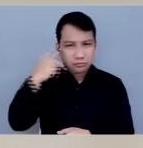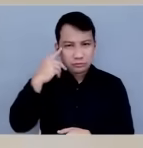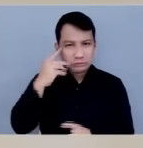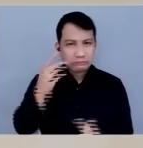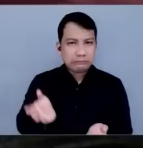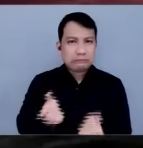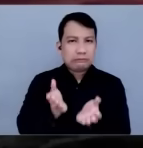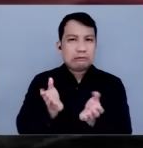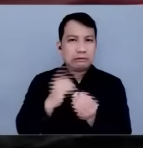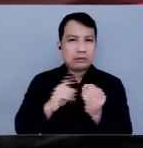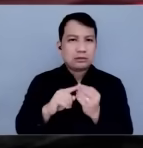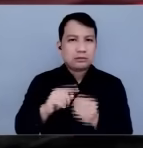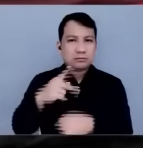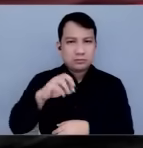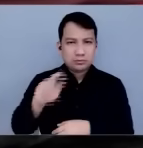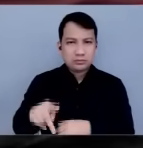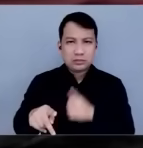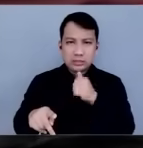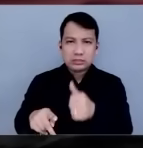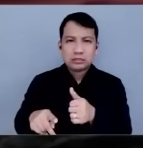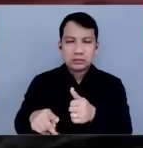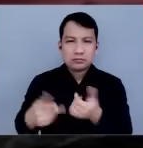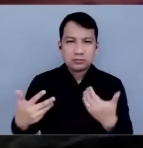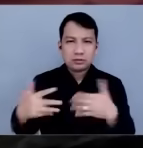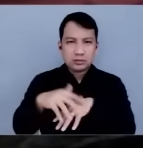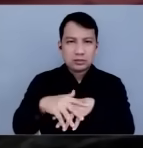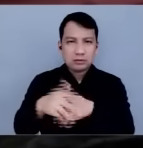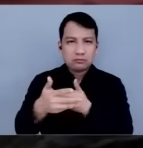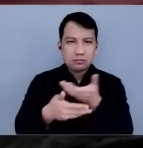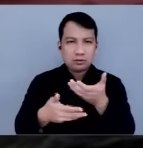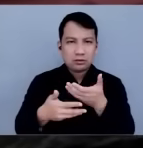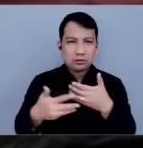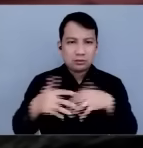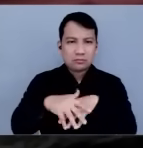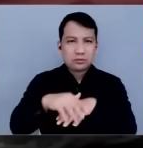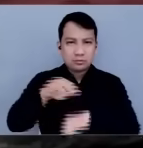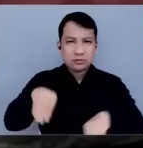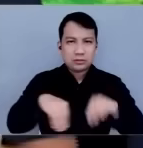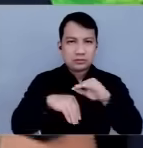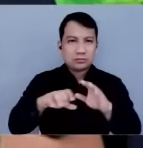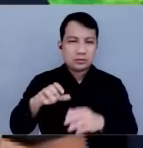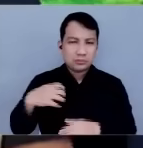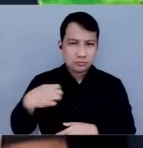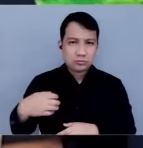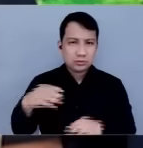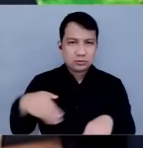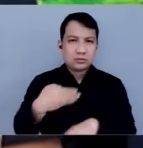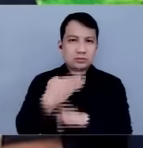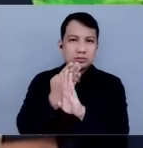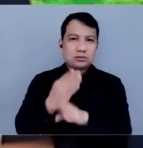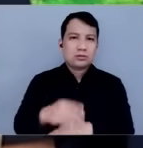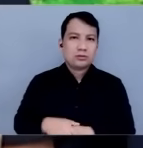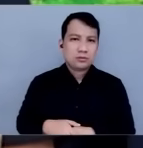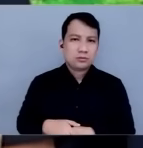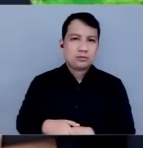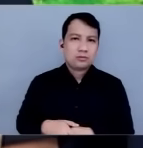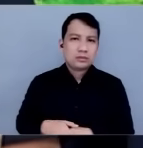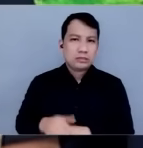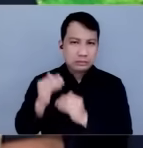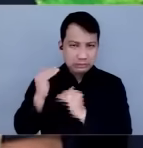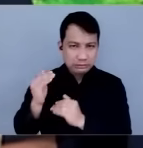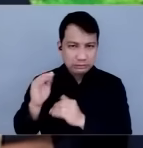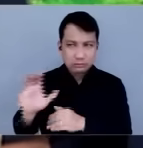ng PNP, hindi dapat haluan ng politika ang balasan sa hanay ng pulisya sa Davao. This is not really limited sa Davao